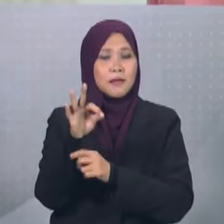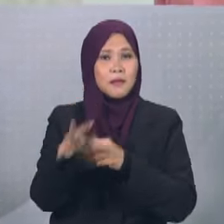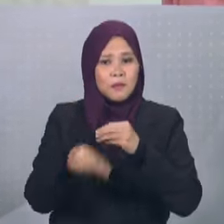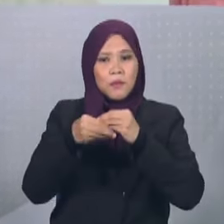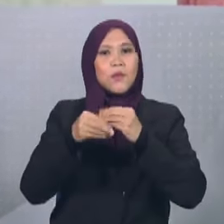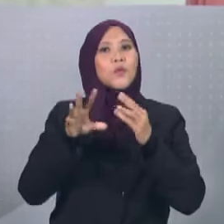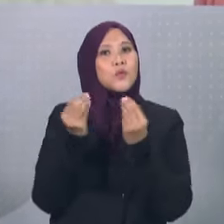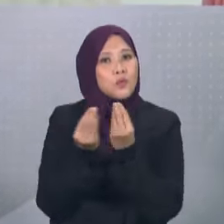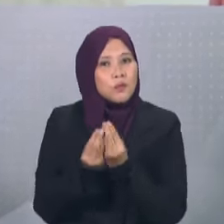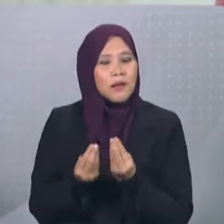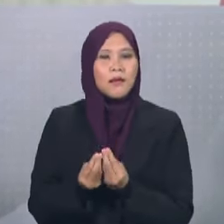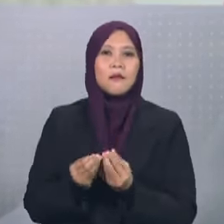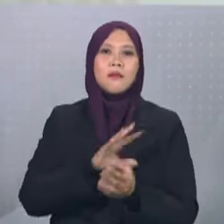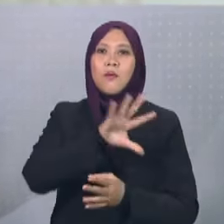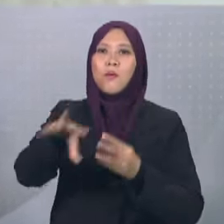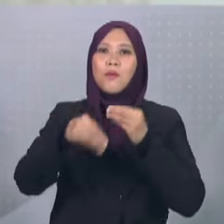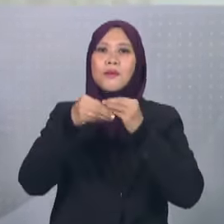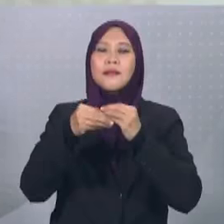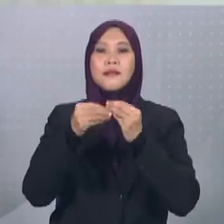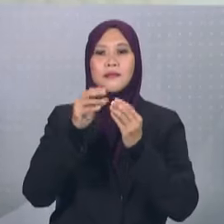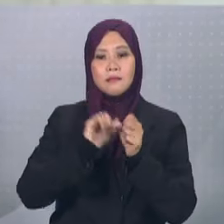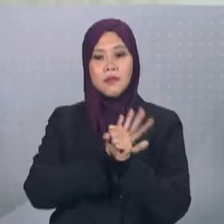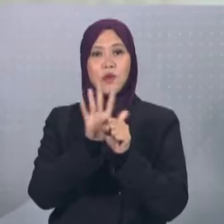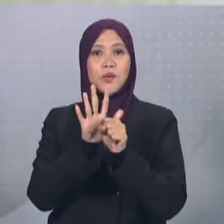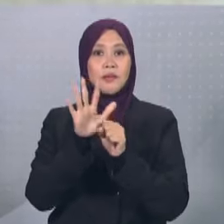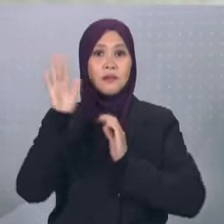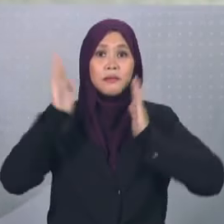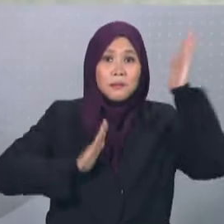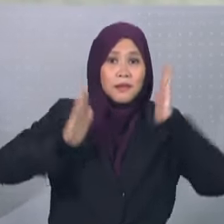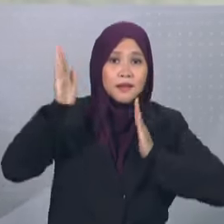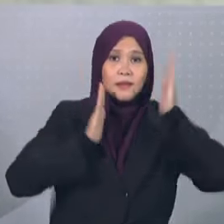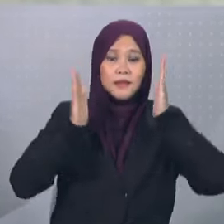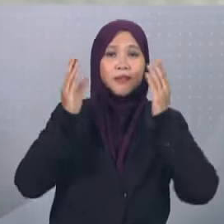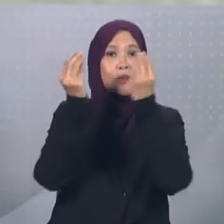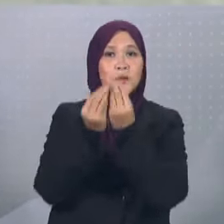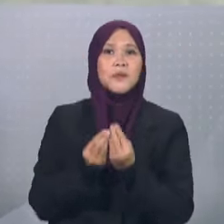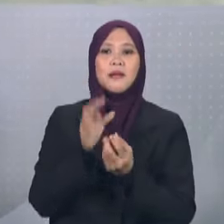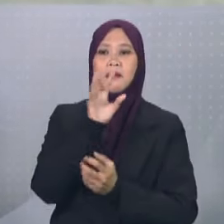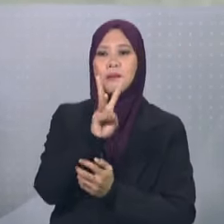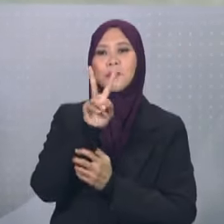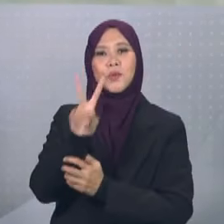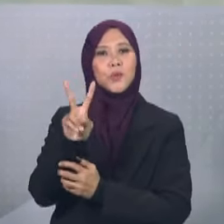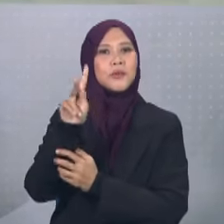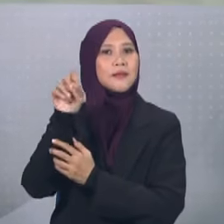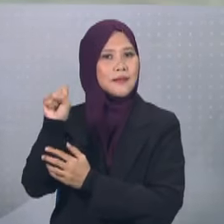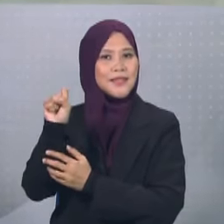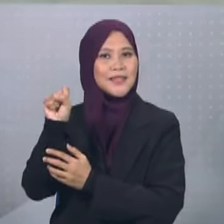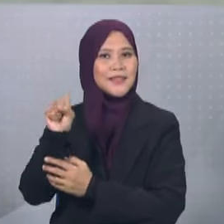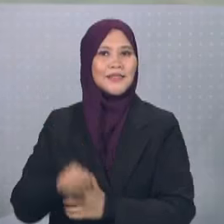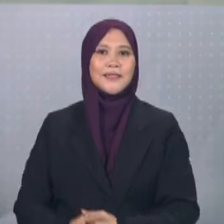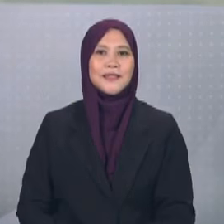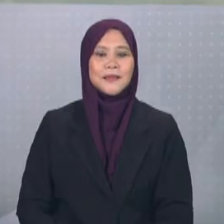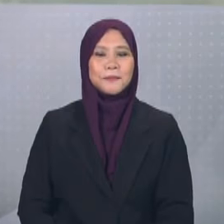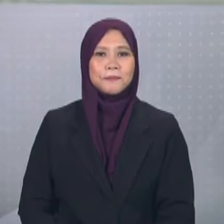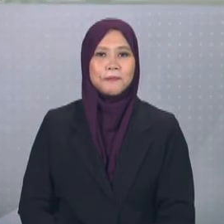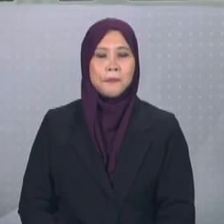dilaporkan menjadikan jumlah kumulatif kes kematian akibat COVID-19 di Malaysia adalah sebanyak 62 kes.